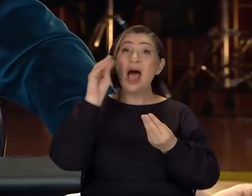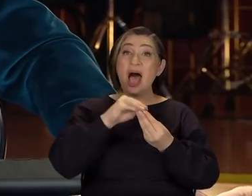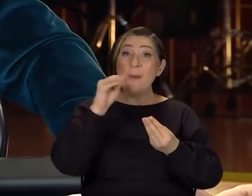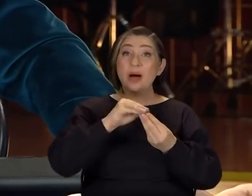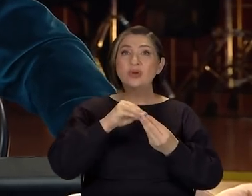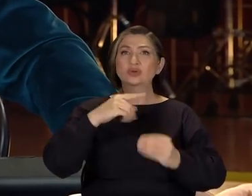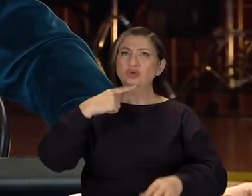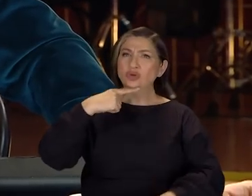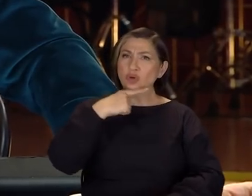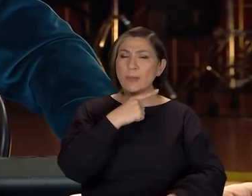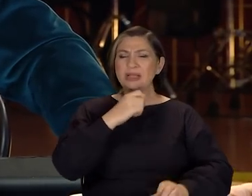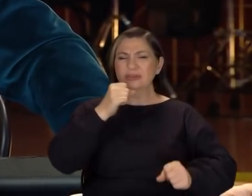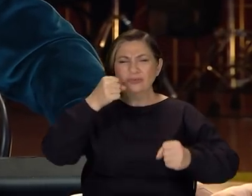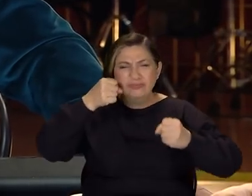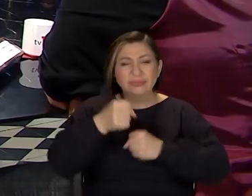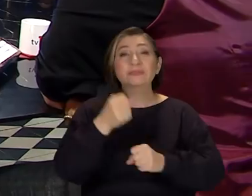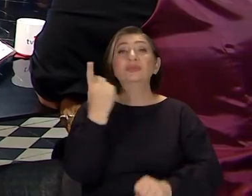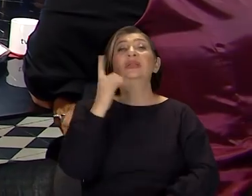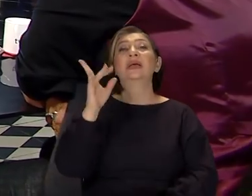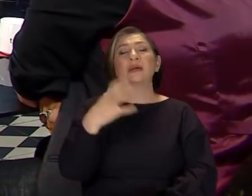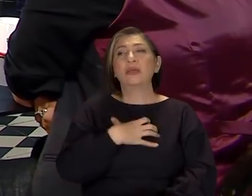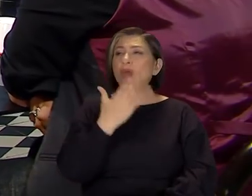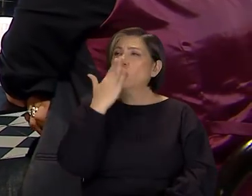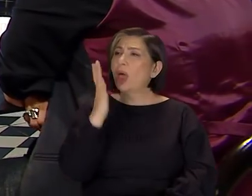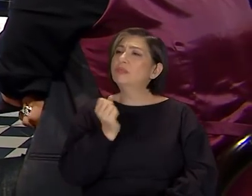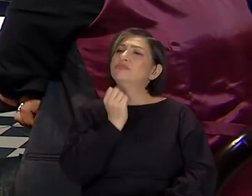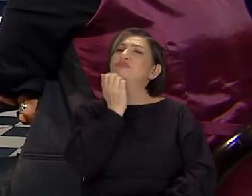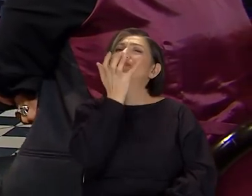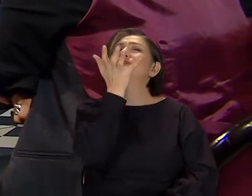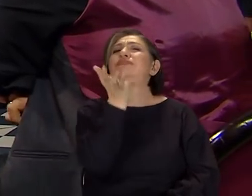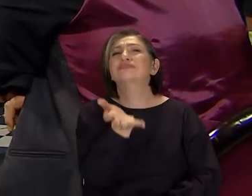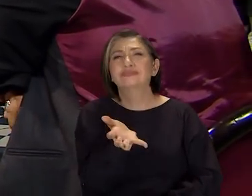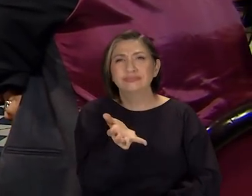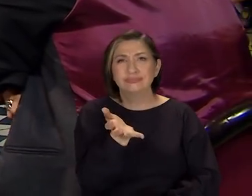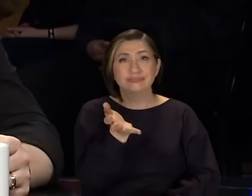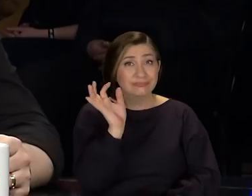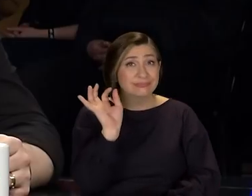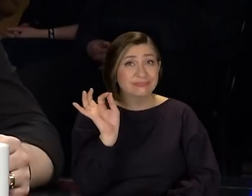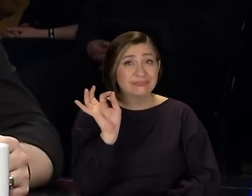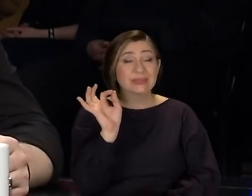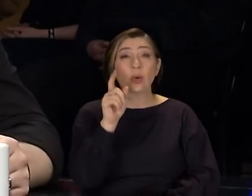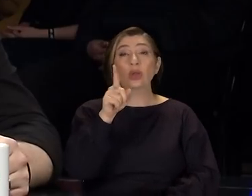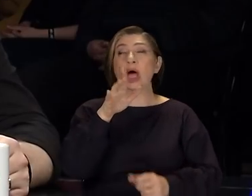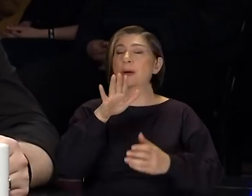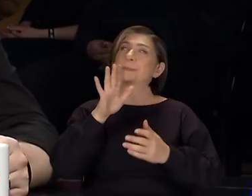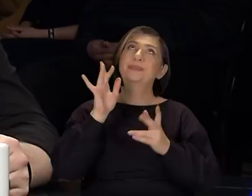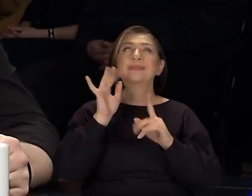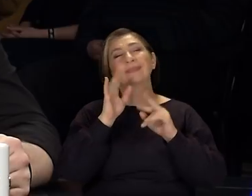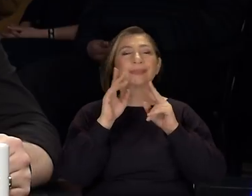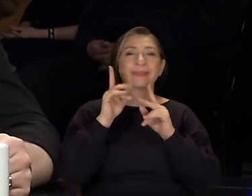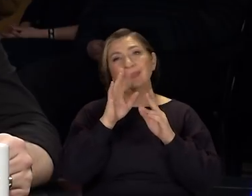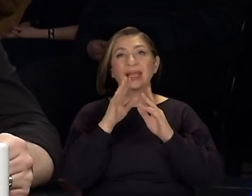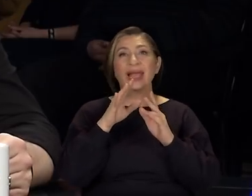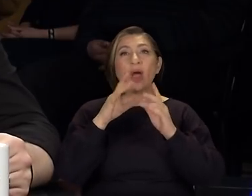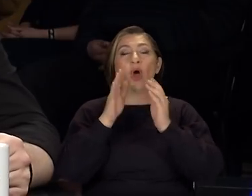abartılı, zorlamalı, debelenmeli bir şey değil bu senden böyle geliyor. Aynen, aynen. O ona şey ne diyordu? Ödüllü